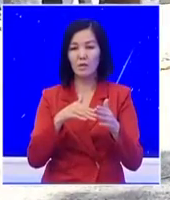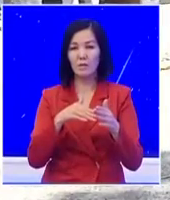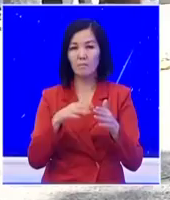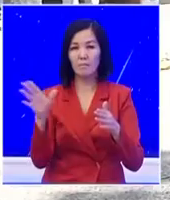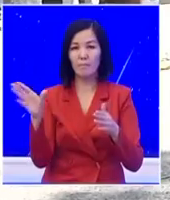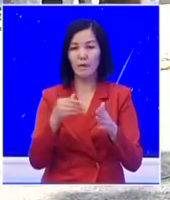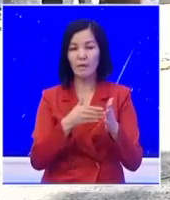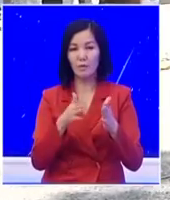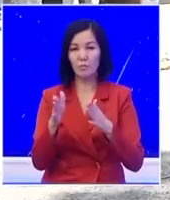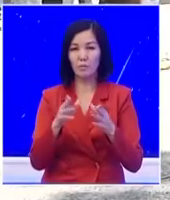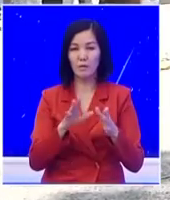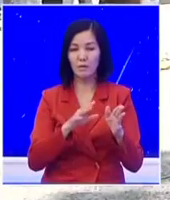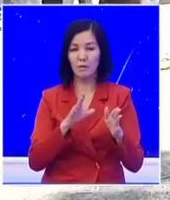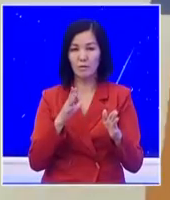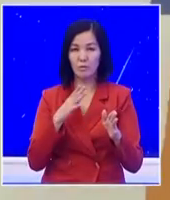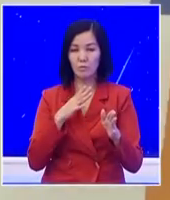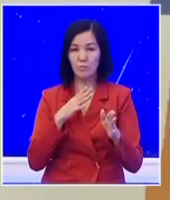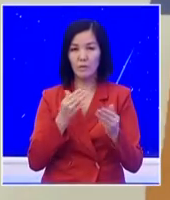басталды. Қазіргі таңда